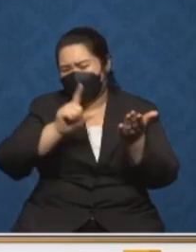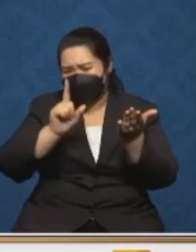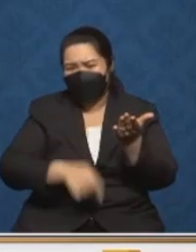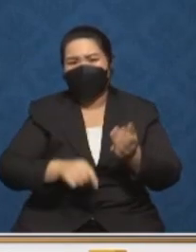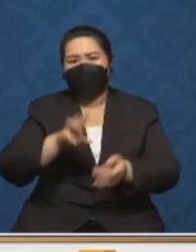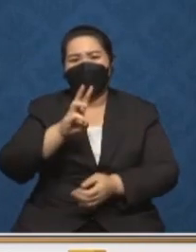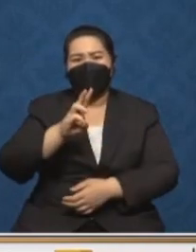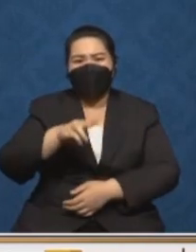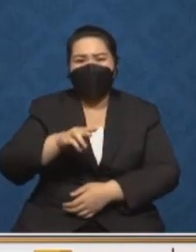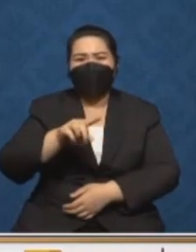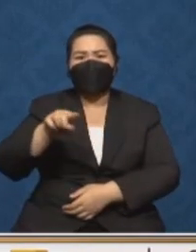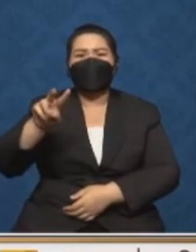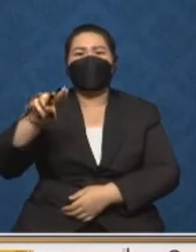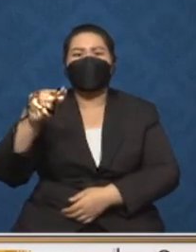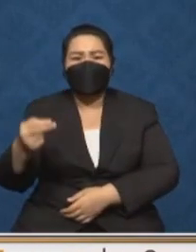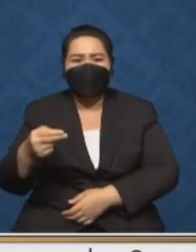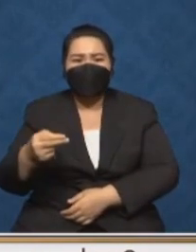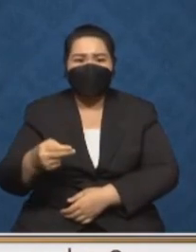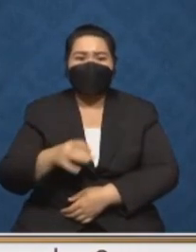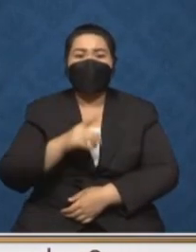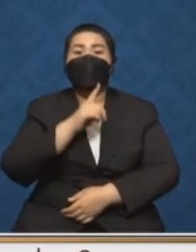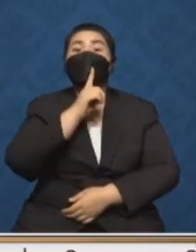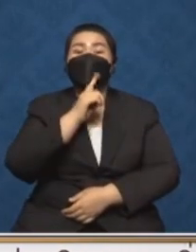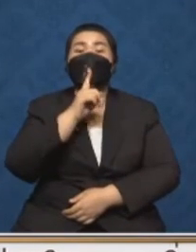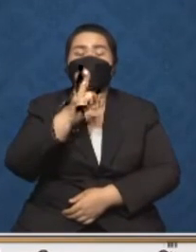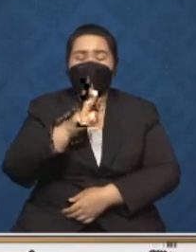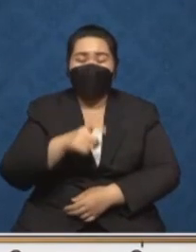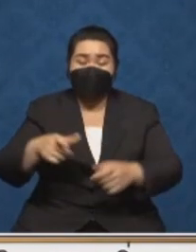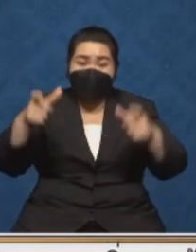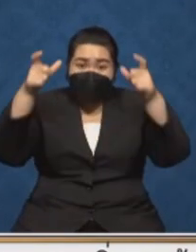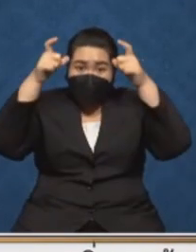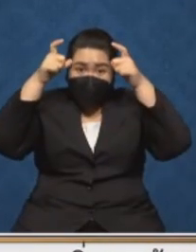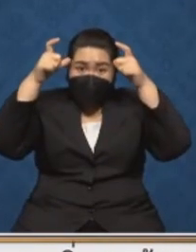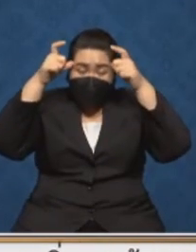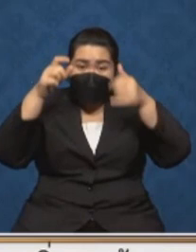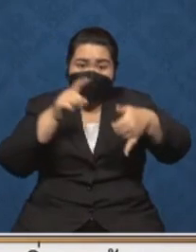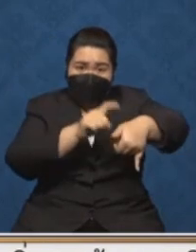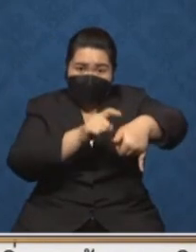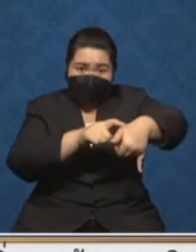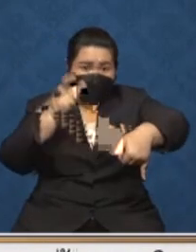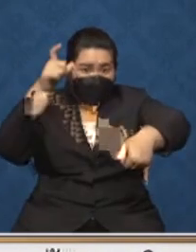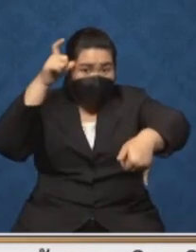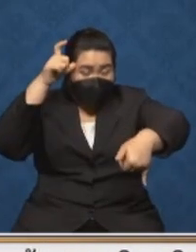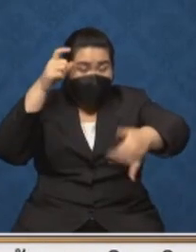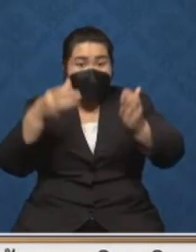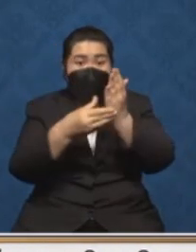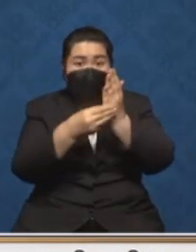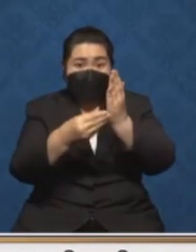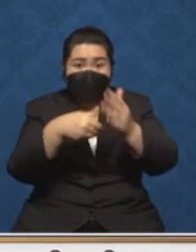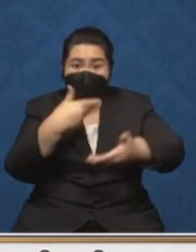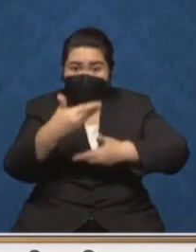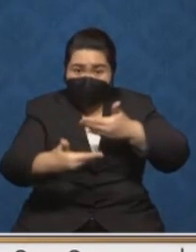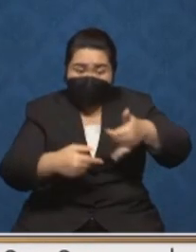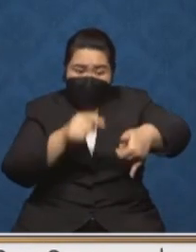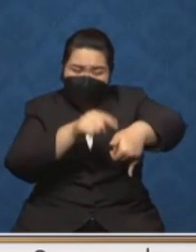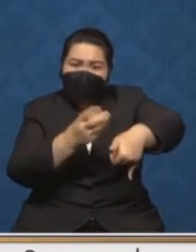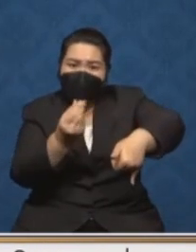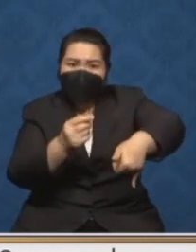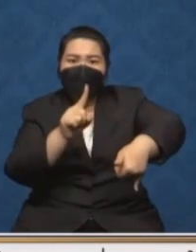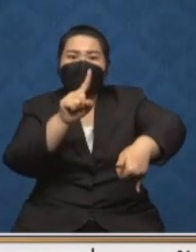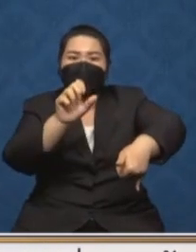ทานปท่านครับ ครััวขุ้นผลยัคำบ้านผมเนี่ยตัว 1 แสน 2 แสน